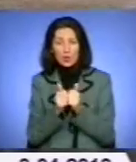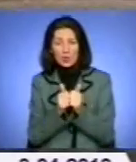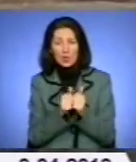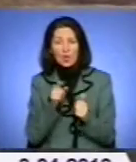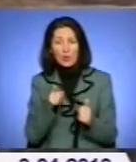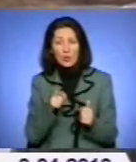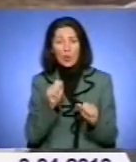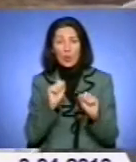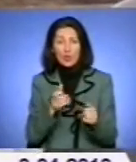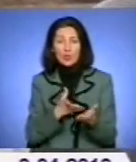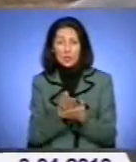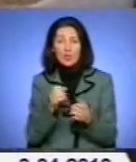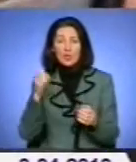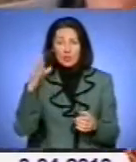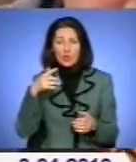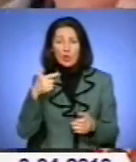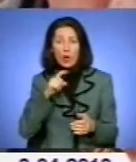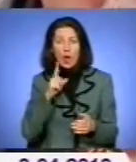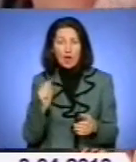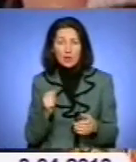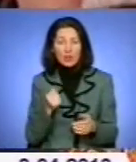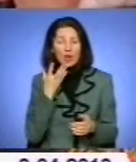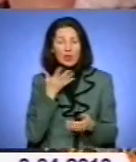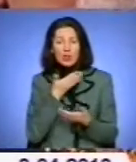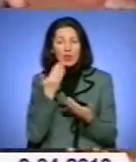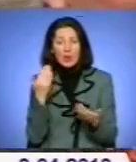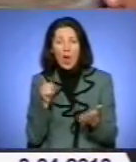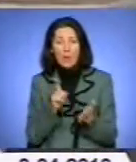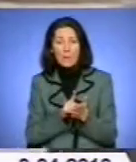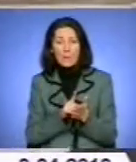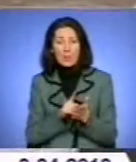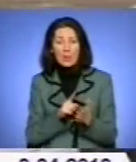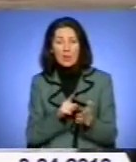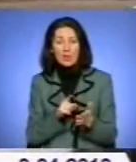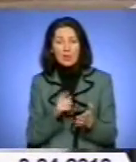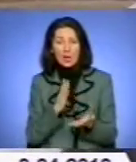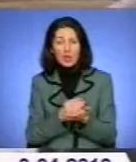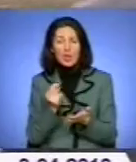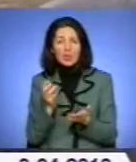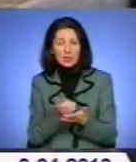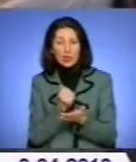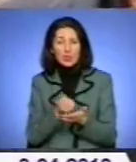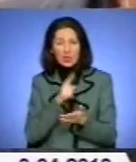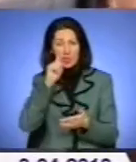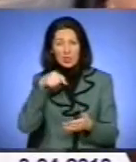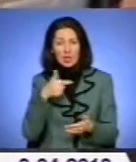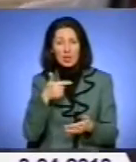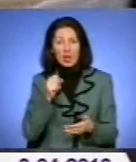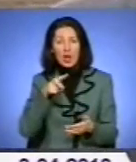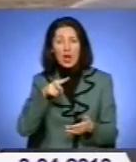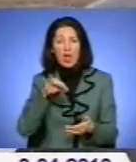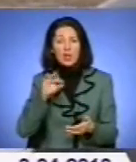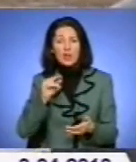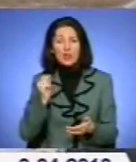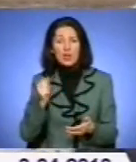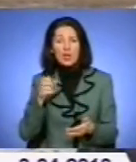за газ. А так, якщо немає, то правда, є заробітчани. Ну, ви знаєте, Галичина, то